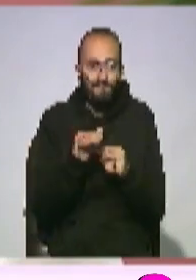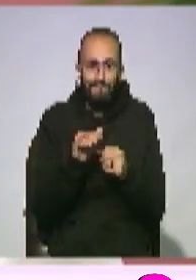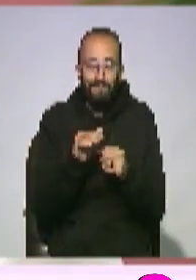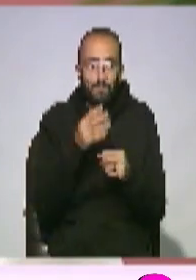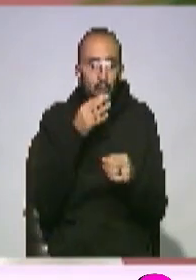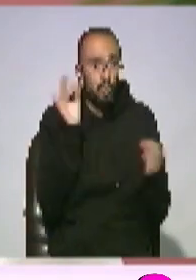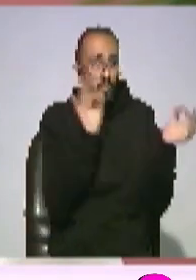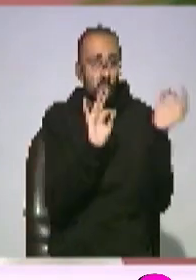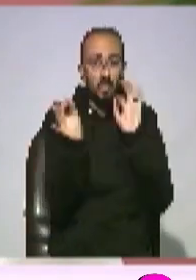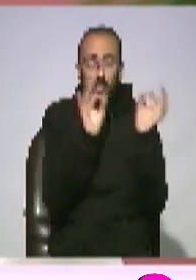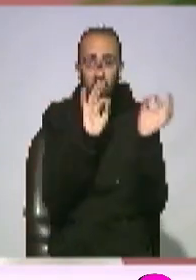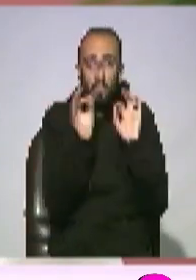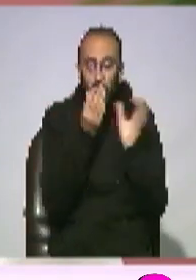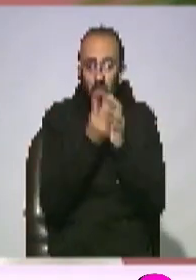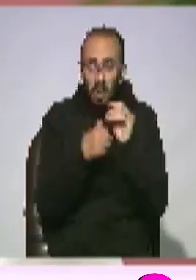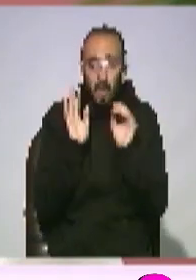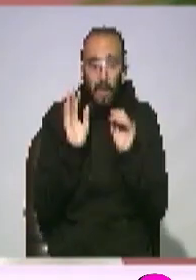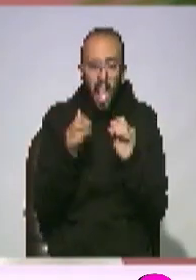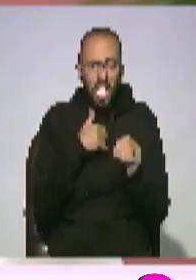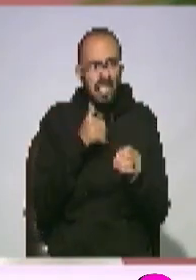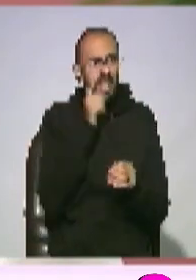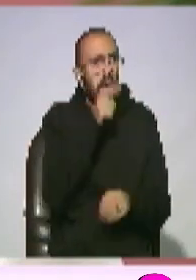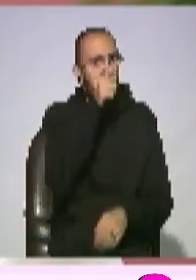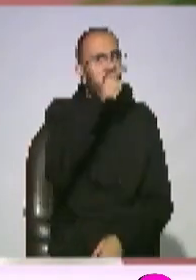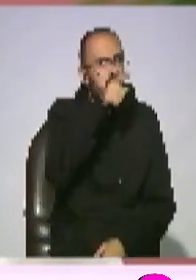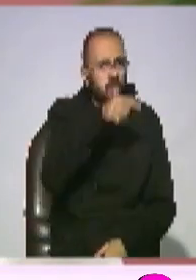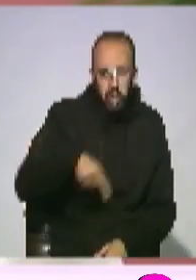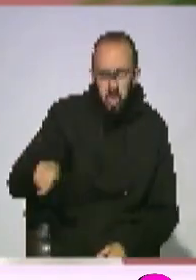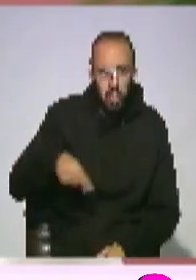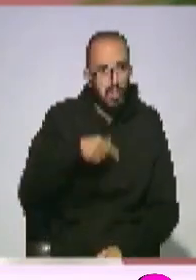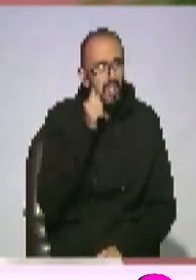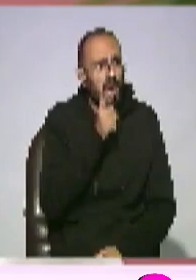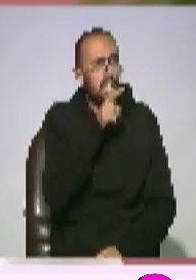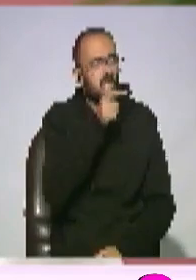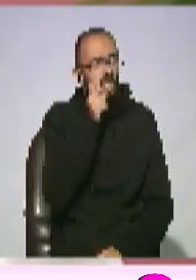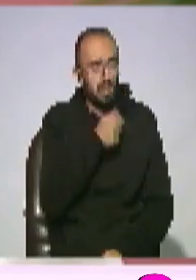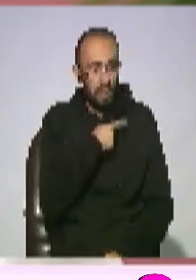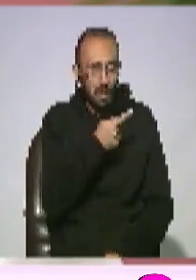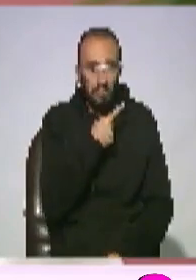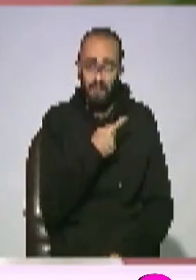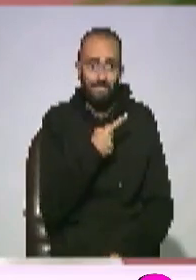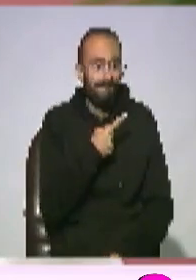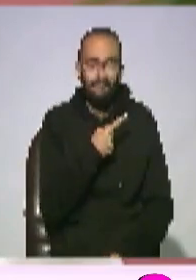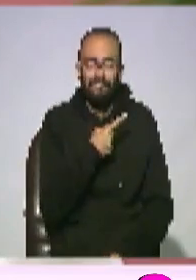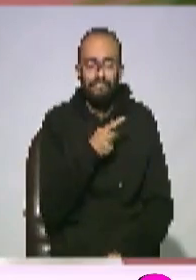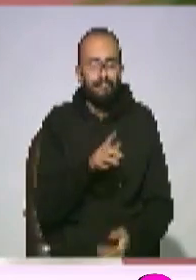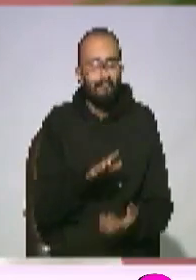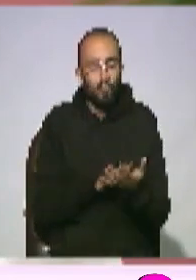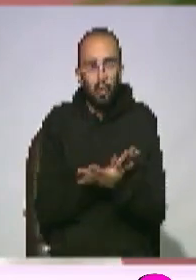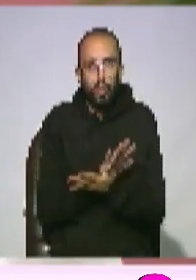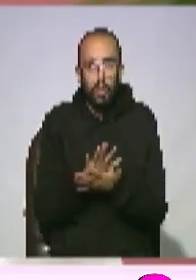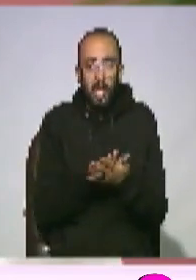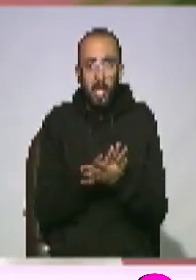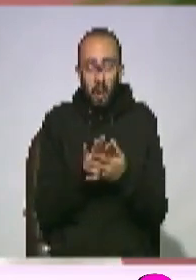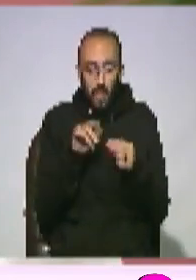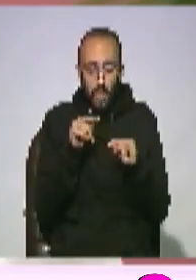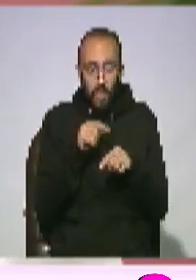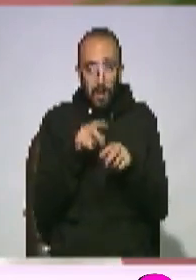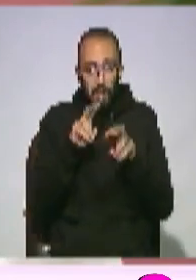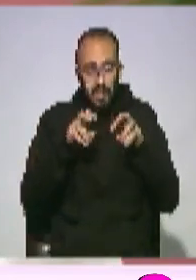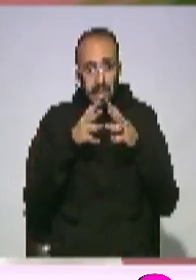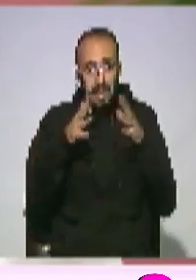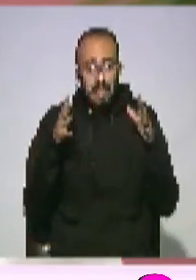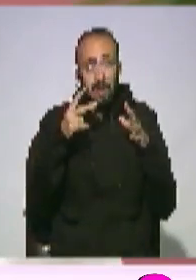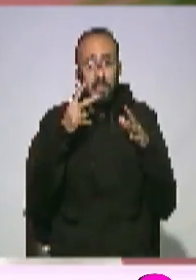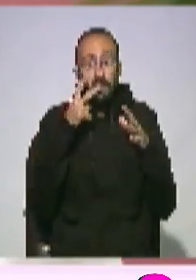النهار تهينوا في بعض، وطول النهار تقول لهم انا اتحملت عشانكم، وهو يقول لهم انا متحمل عشان، بالعكس احنا في احصائيات كتيره او في ابحاث كتيره اتعملت